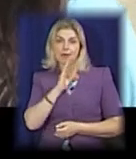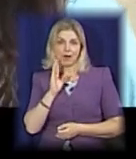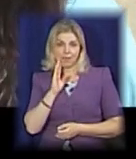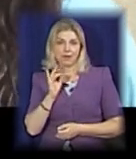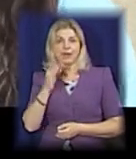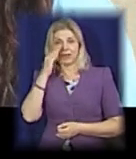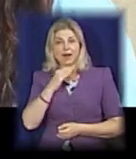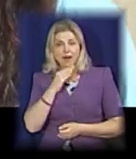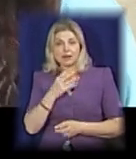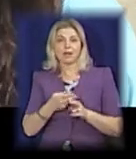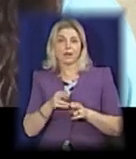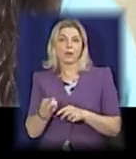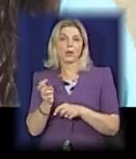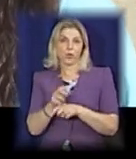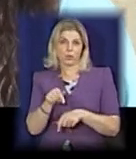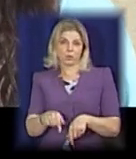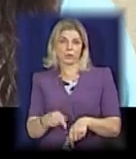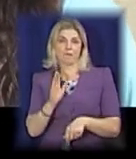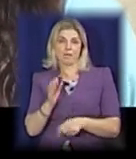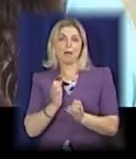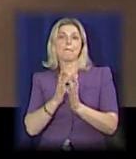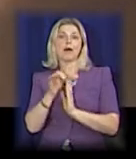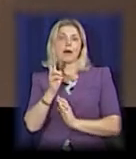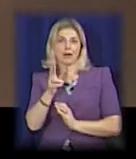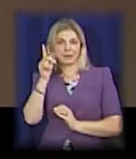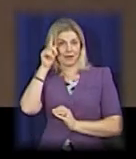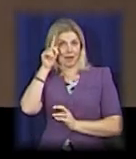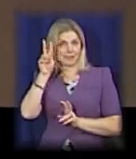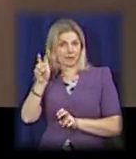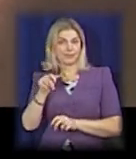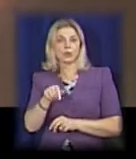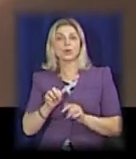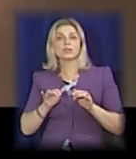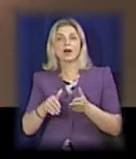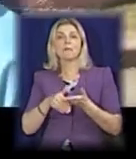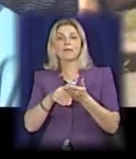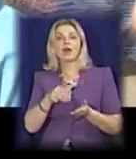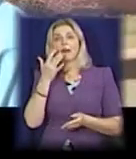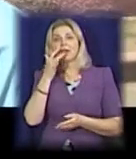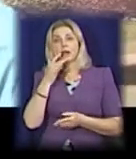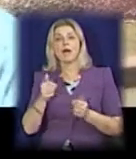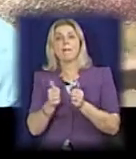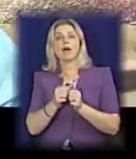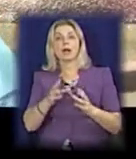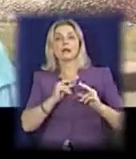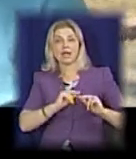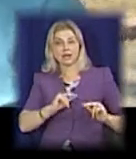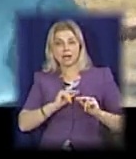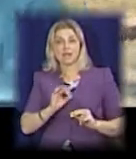та тат, які приходять сюди в парк Казка. Захід відбувався за підтримки американських партнерів із Корпусу